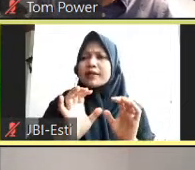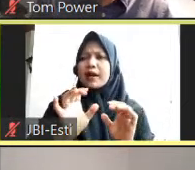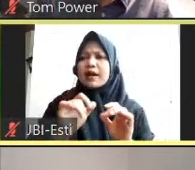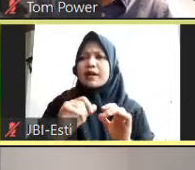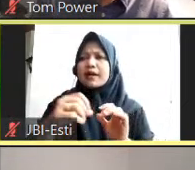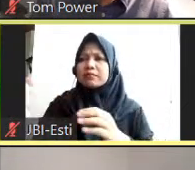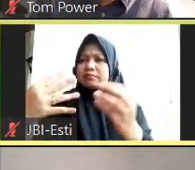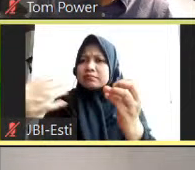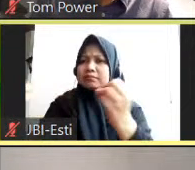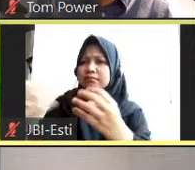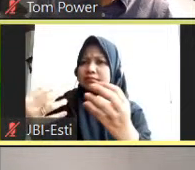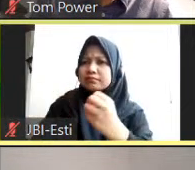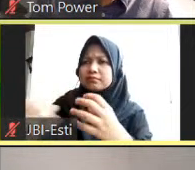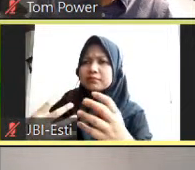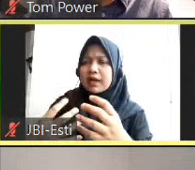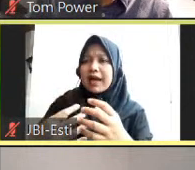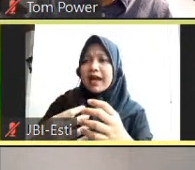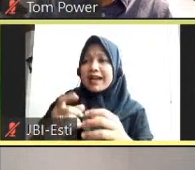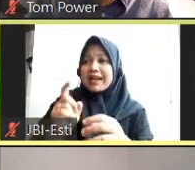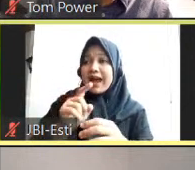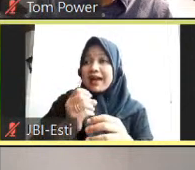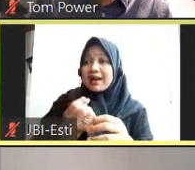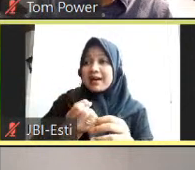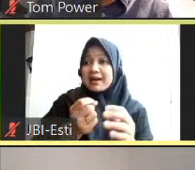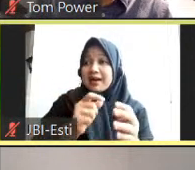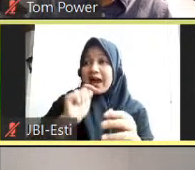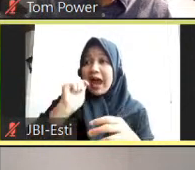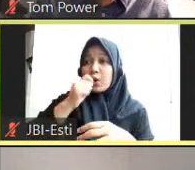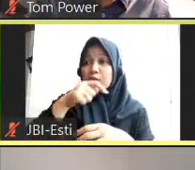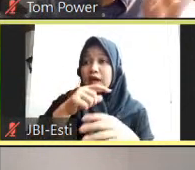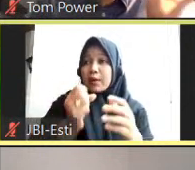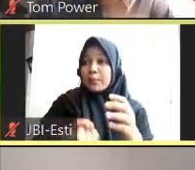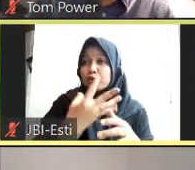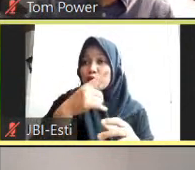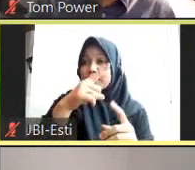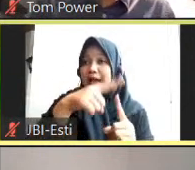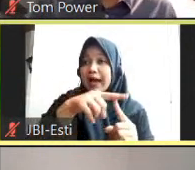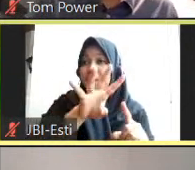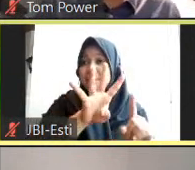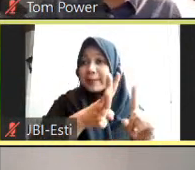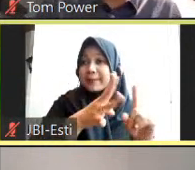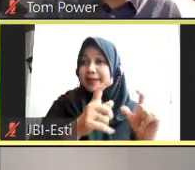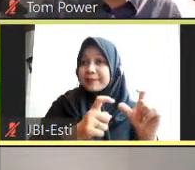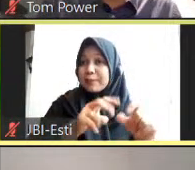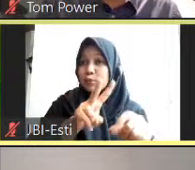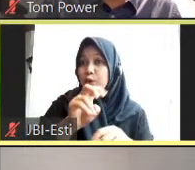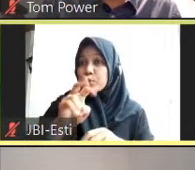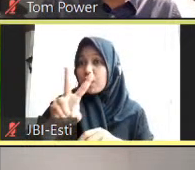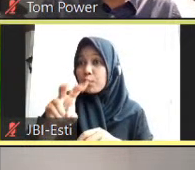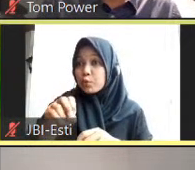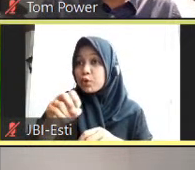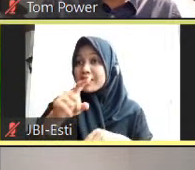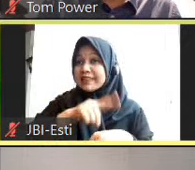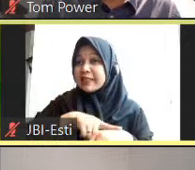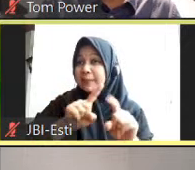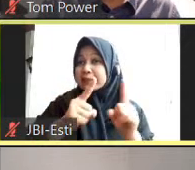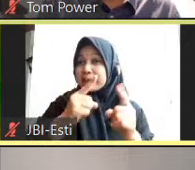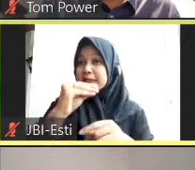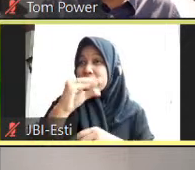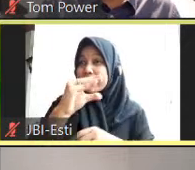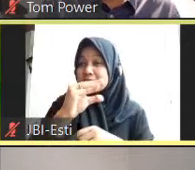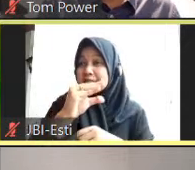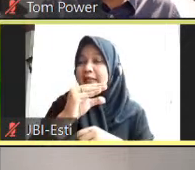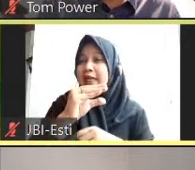pada tanggal 14 Oktober 2020, sekitar 10:30 pagi, hanya kurang dari 90